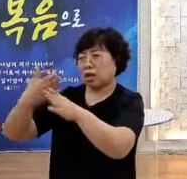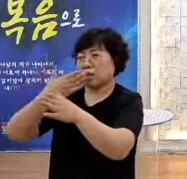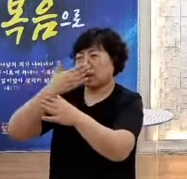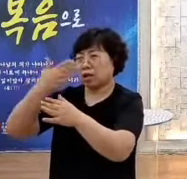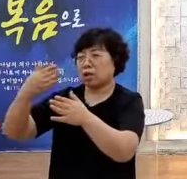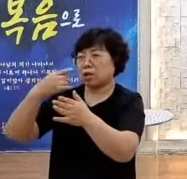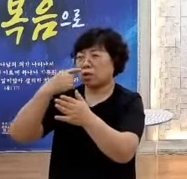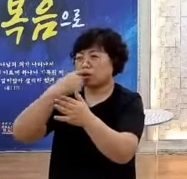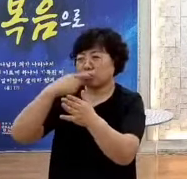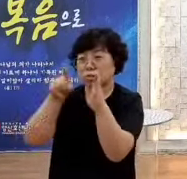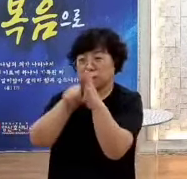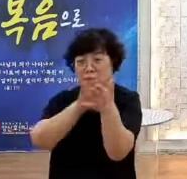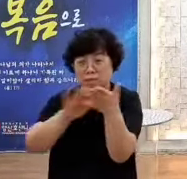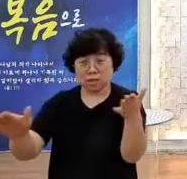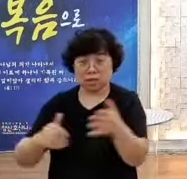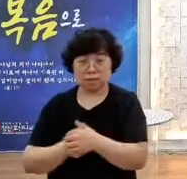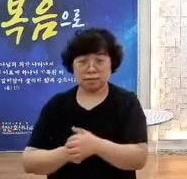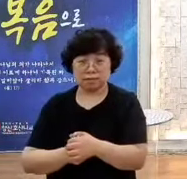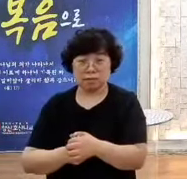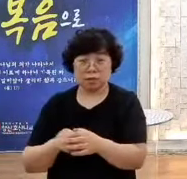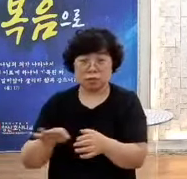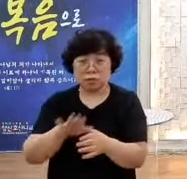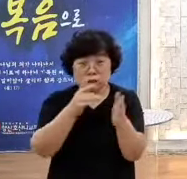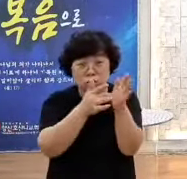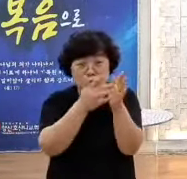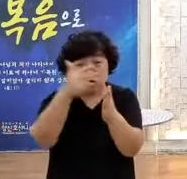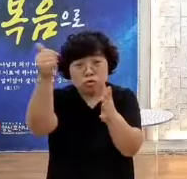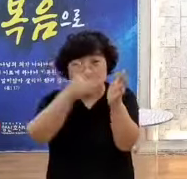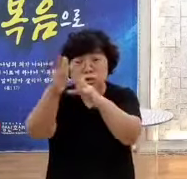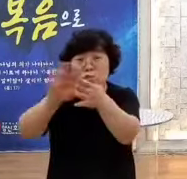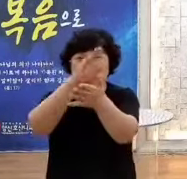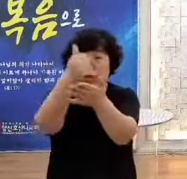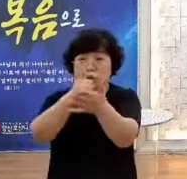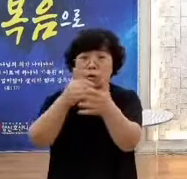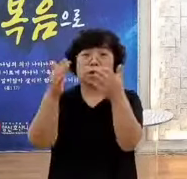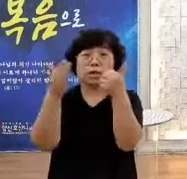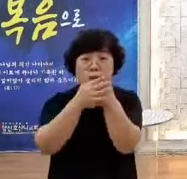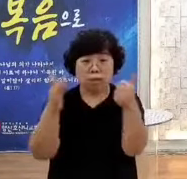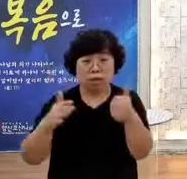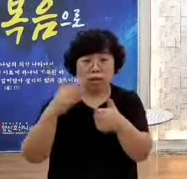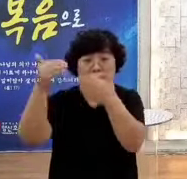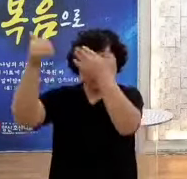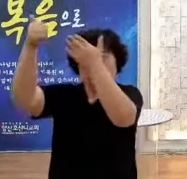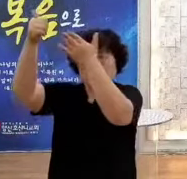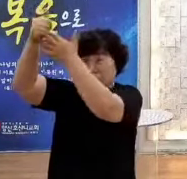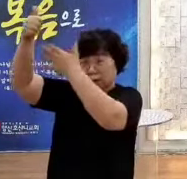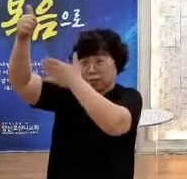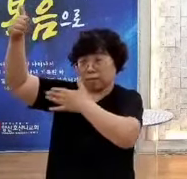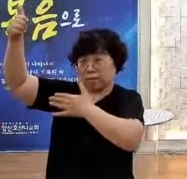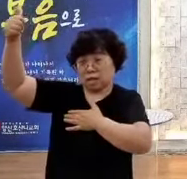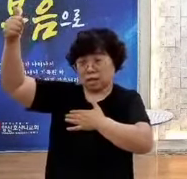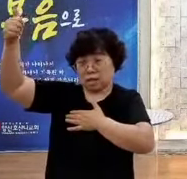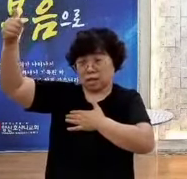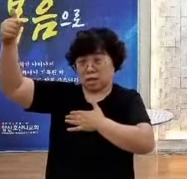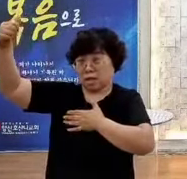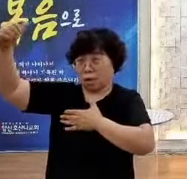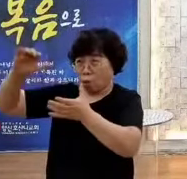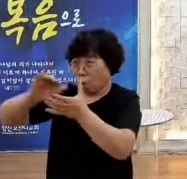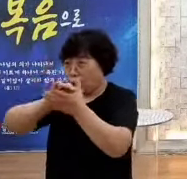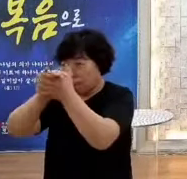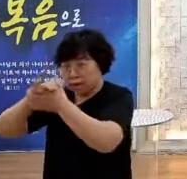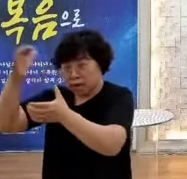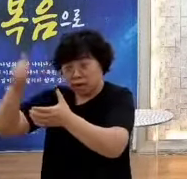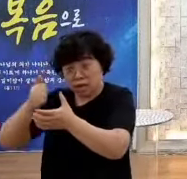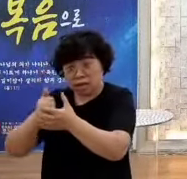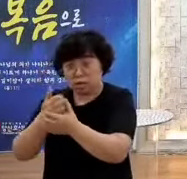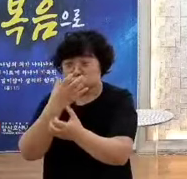믿습니다. 우리 주 예수 그리스도로 말미암아 하나님과 화평을 누리는 이 축복이